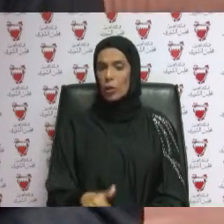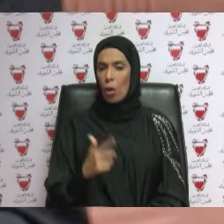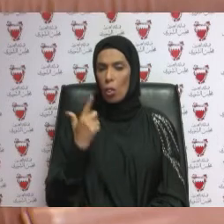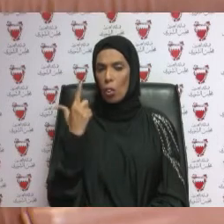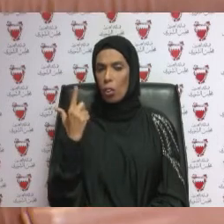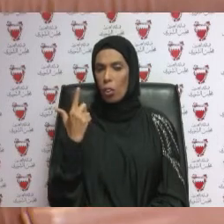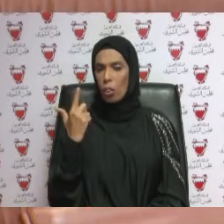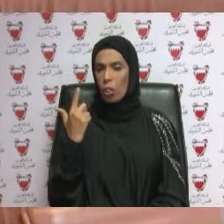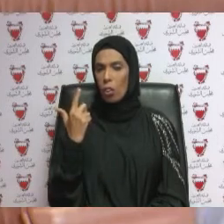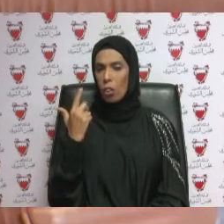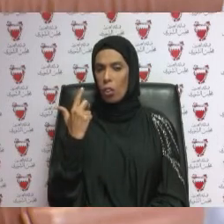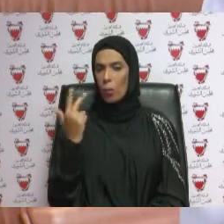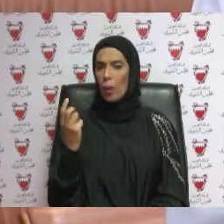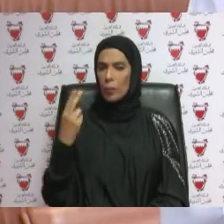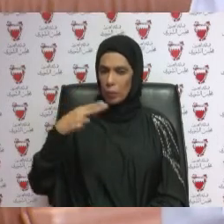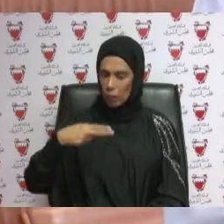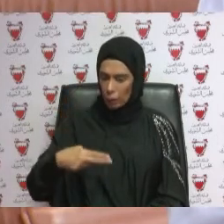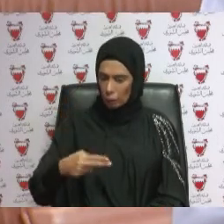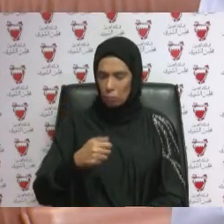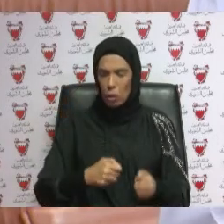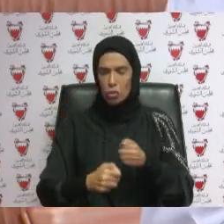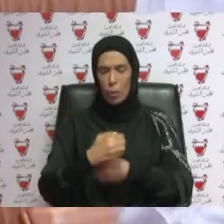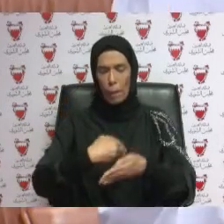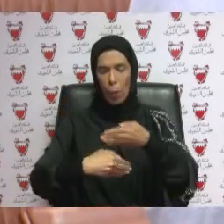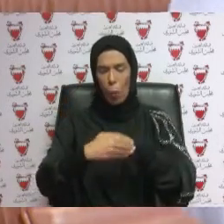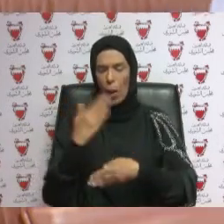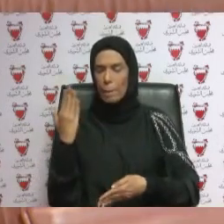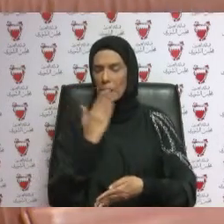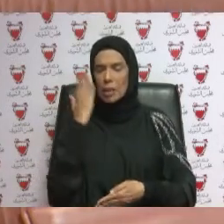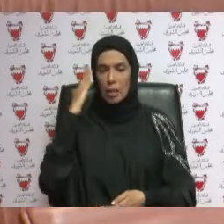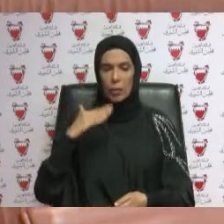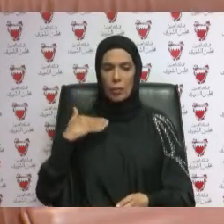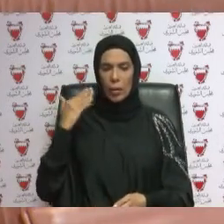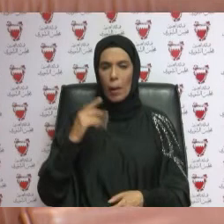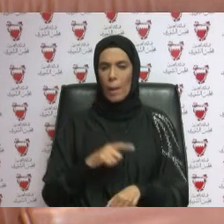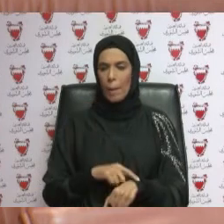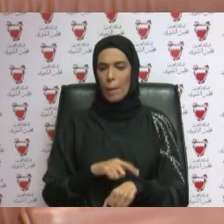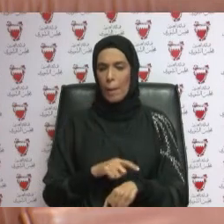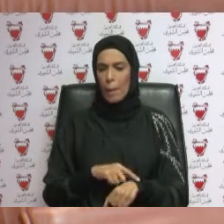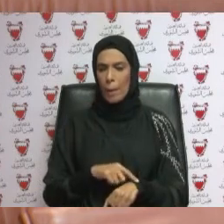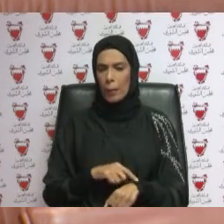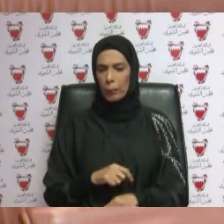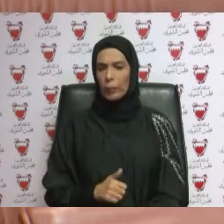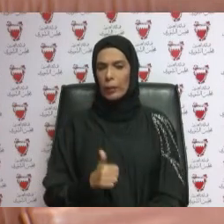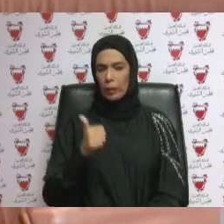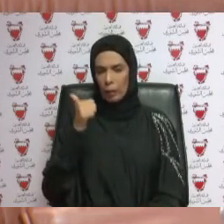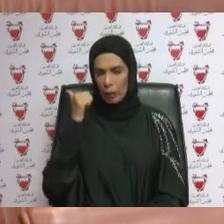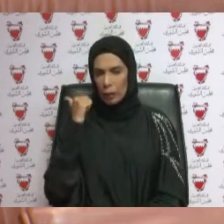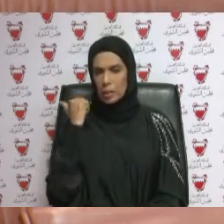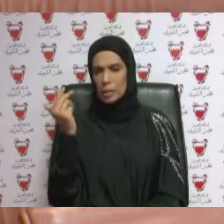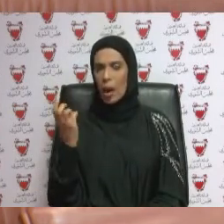1928 عندما أسست أول مدرسة للبنات، وتعتبر الفترة من عام 1939